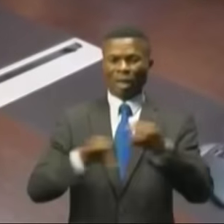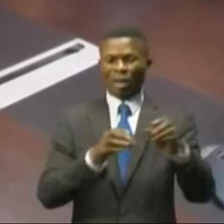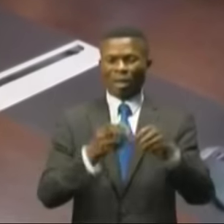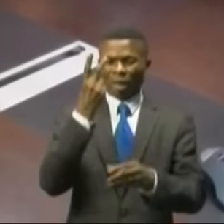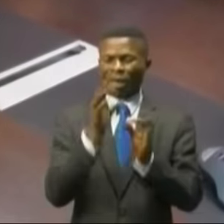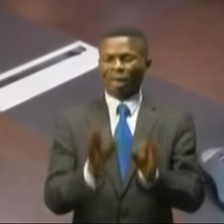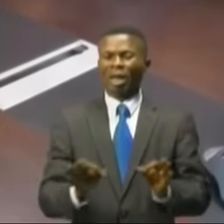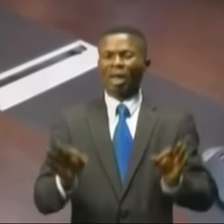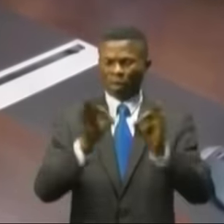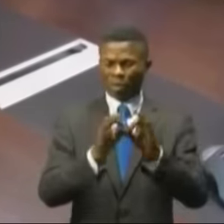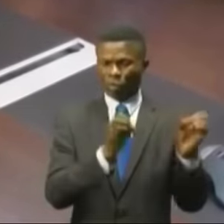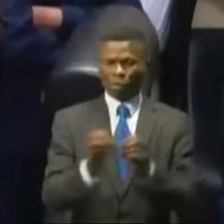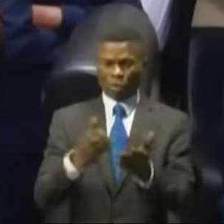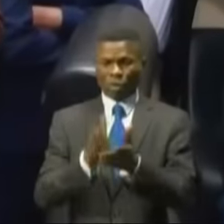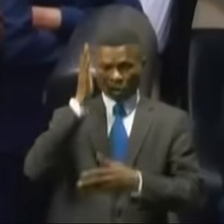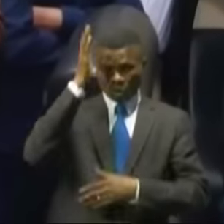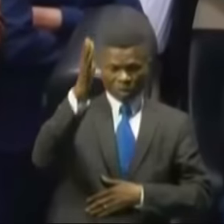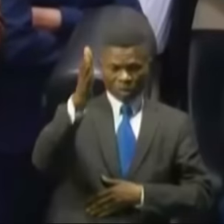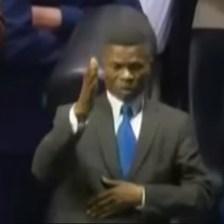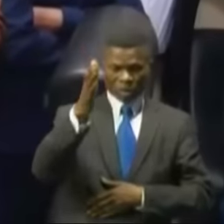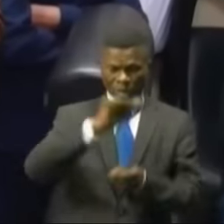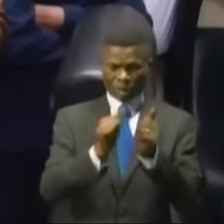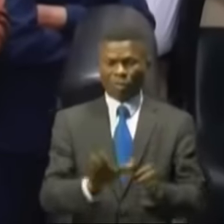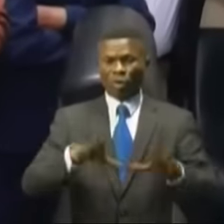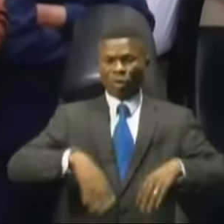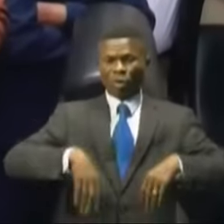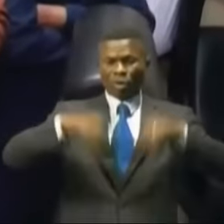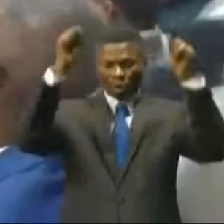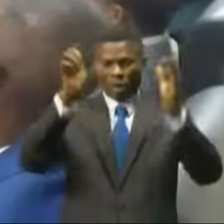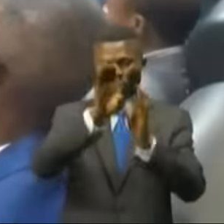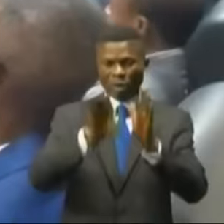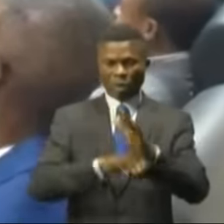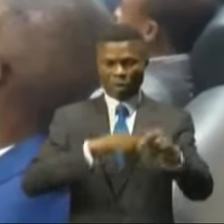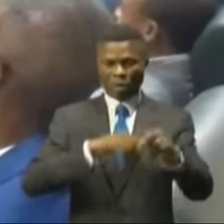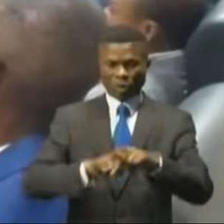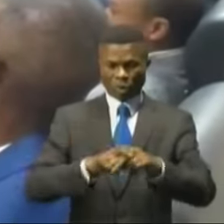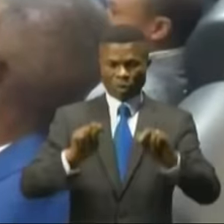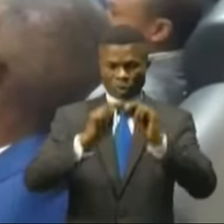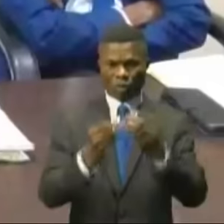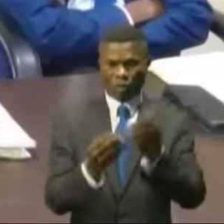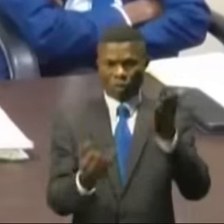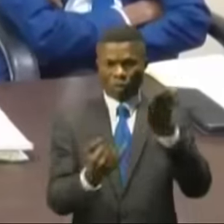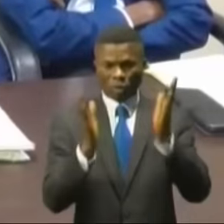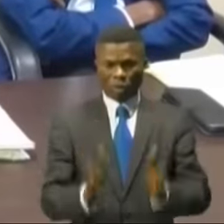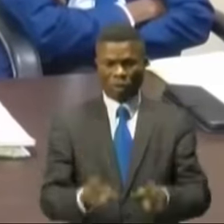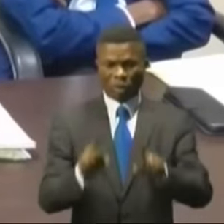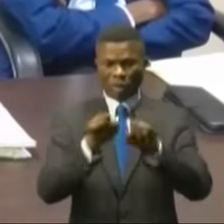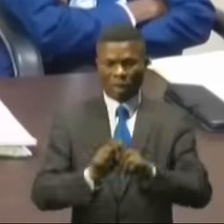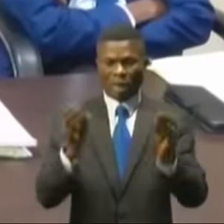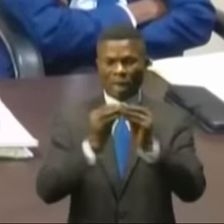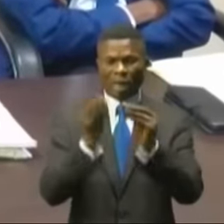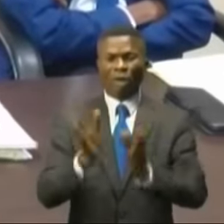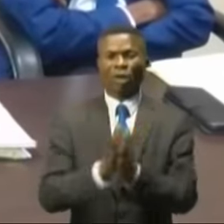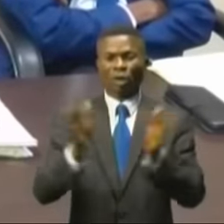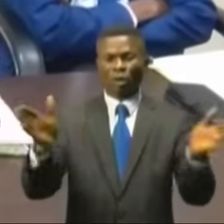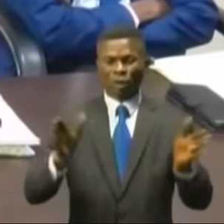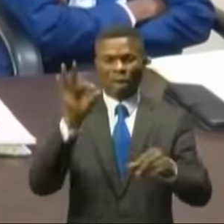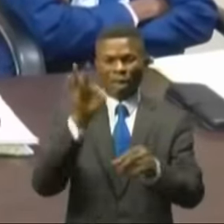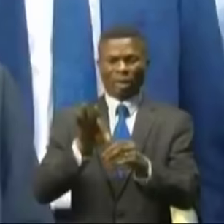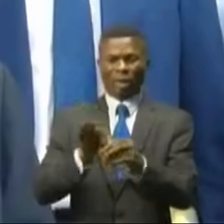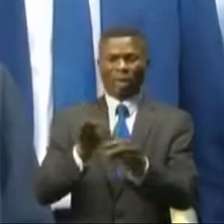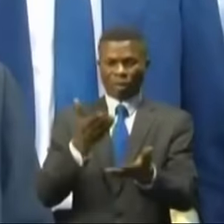compte organiser prochainement sur la validation du Code national de l'ordre des ingénieurs et l'Assemblée générale élective.